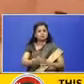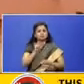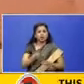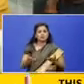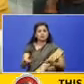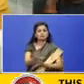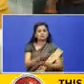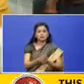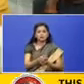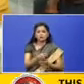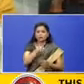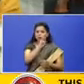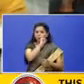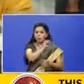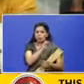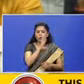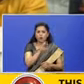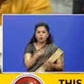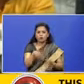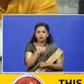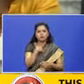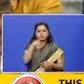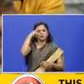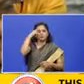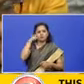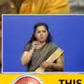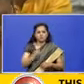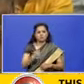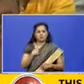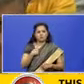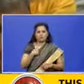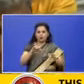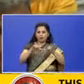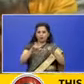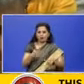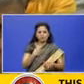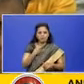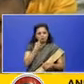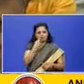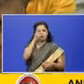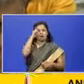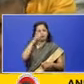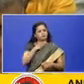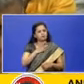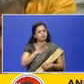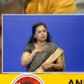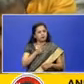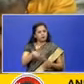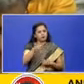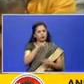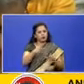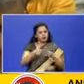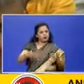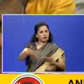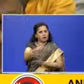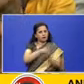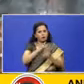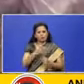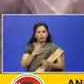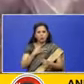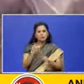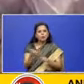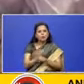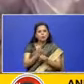उनके इस वाक्य में मातृभूमि के लिए कर्तव्य भावना भी है और पर्यावरण के लिए हमारे कर्तव्यों